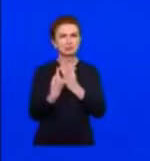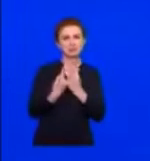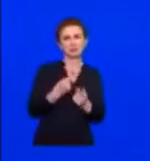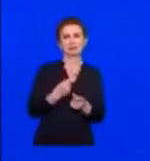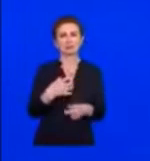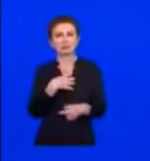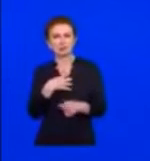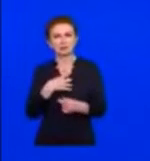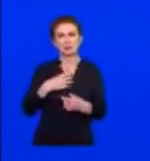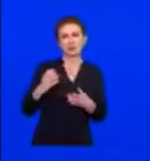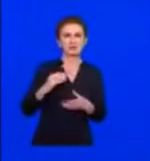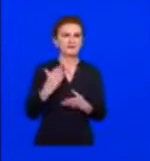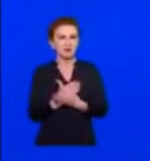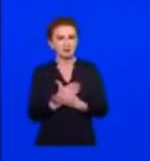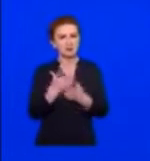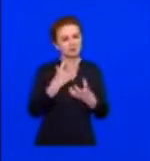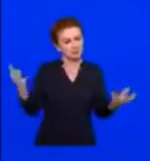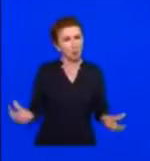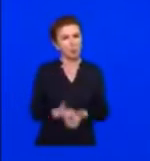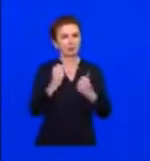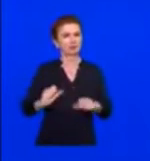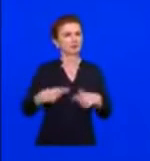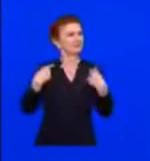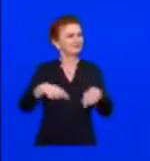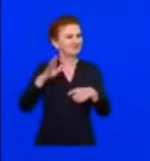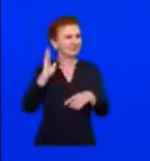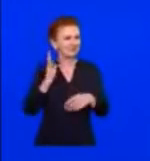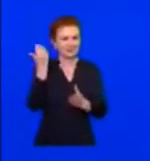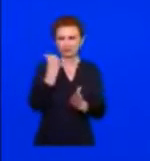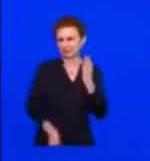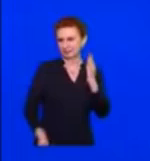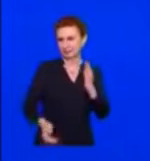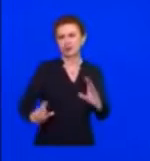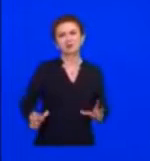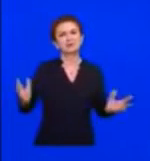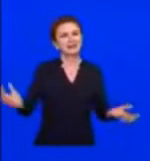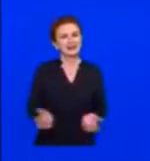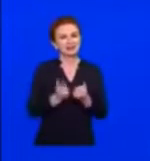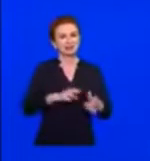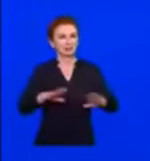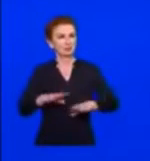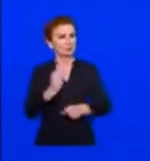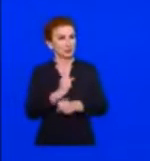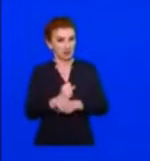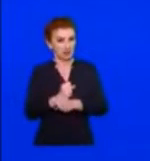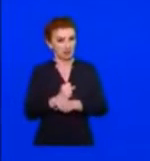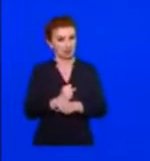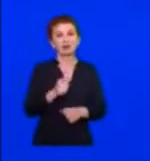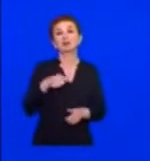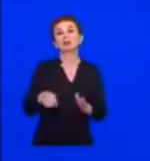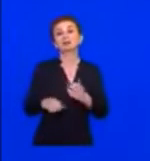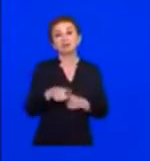wszystkie przedsiębiorstwa przed bankructwami, po to, żeby ratować polskie miejsca pracy. Po to, żeby jak przejdziemy przez